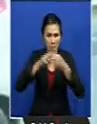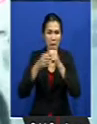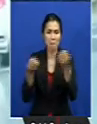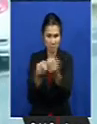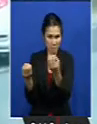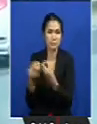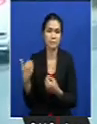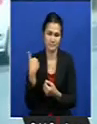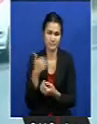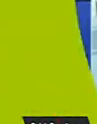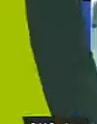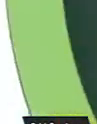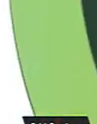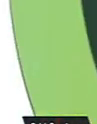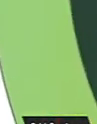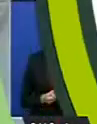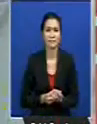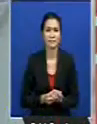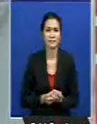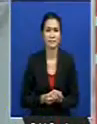ครับ